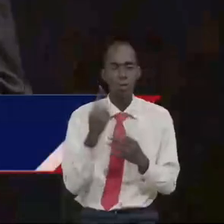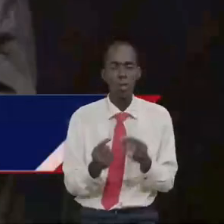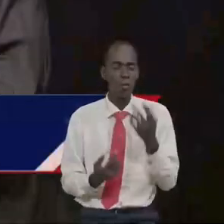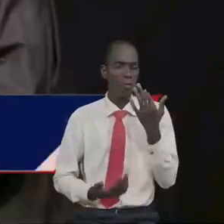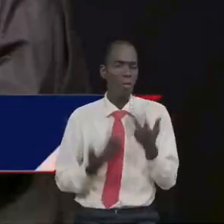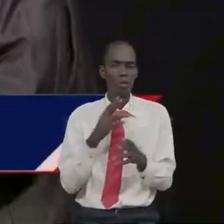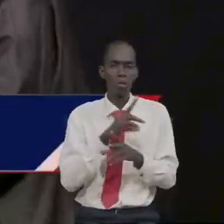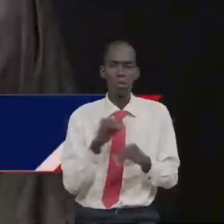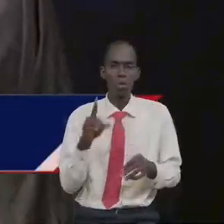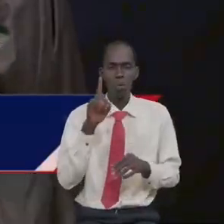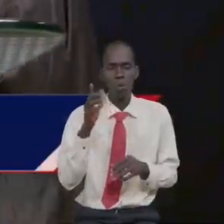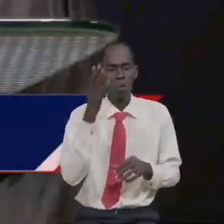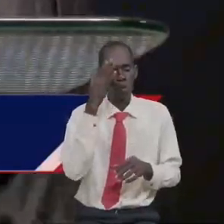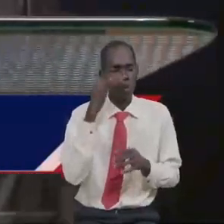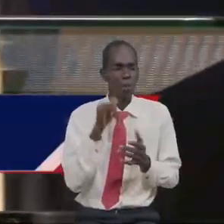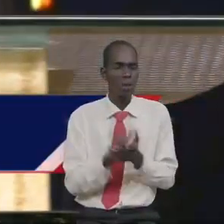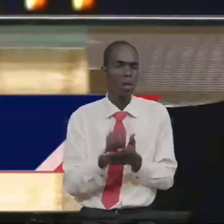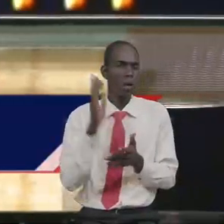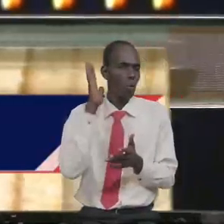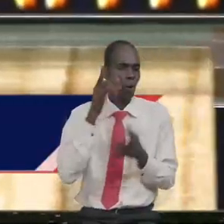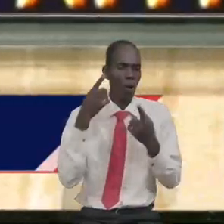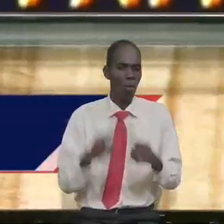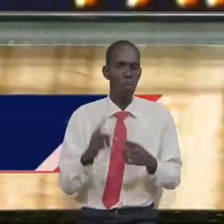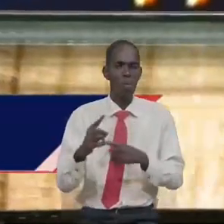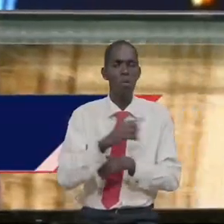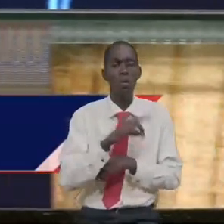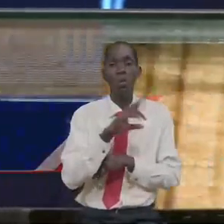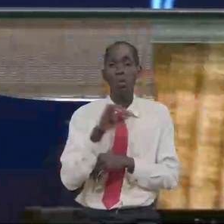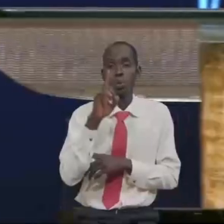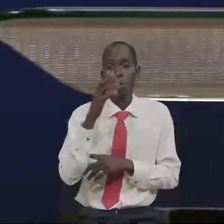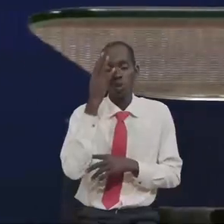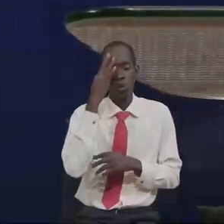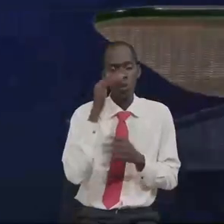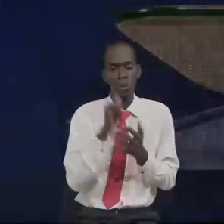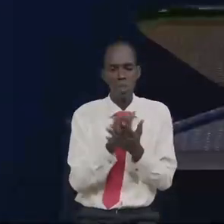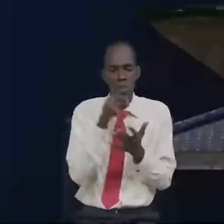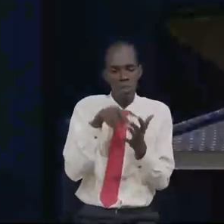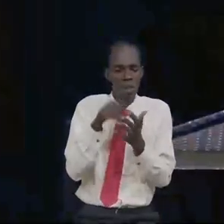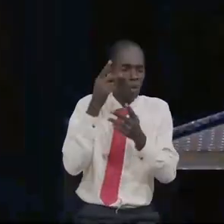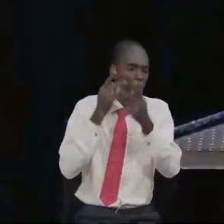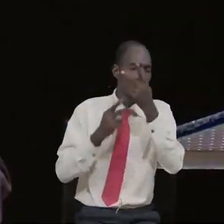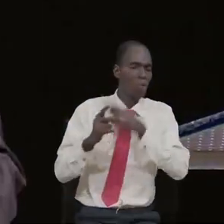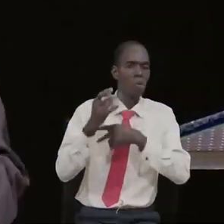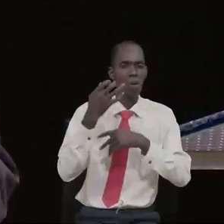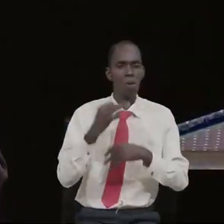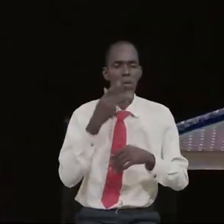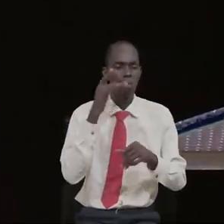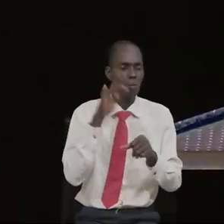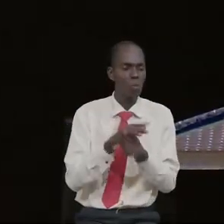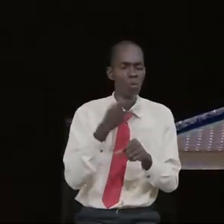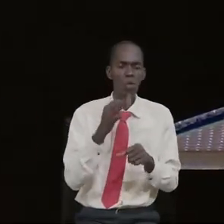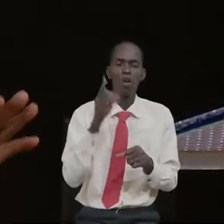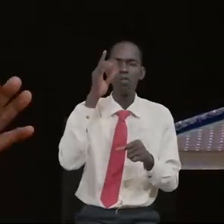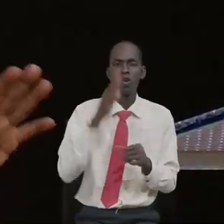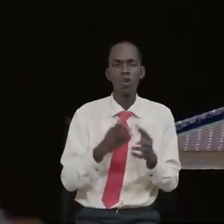personne ne savait que cela va se produire un jour. Il n'y a personne qui ait pu savoir que cette promesse de Dieu par